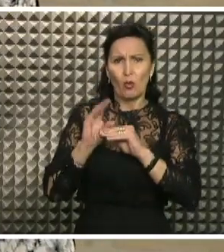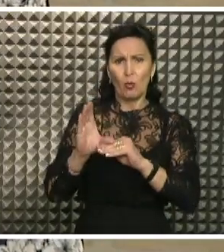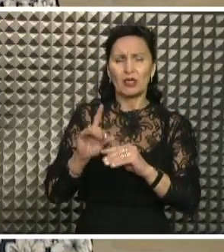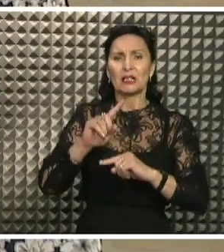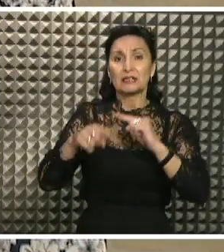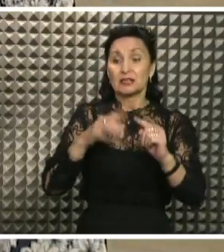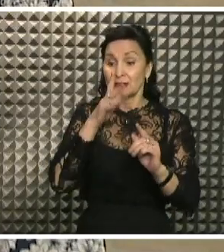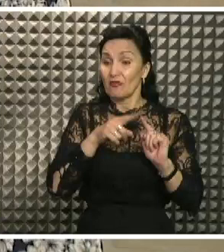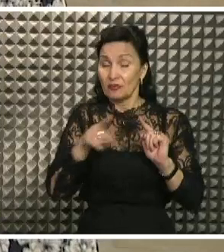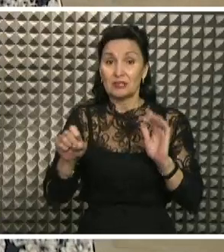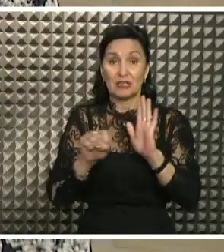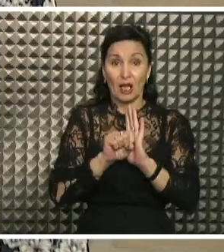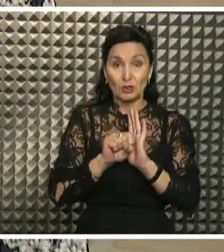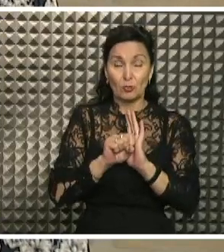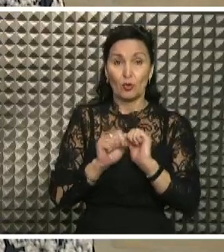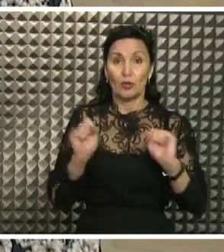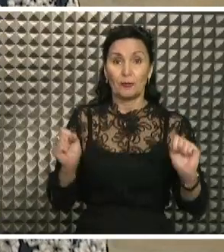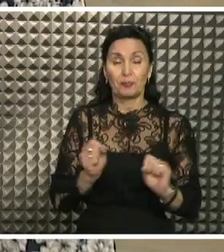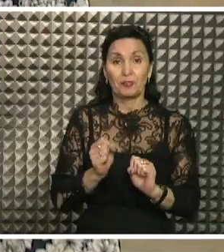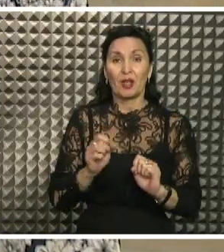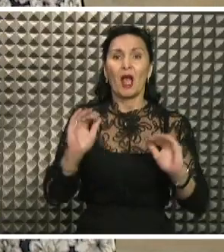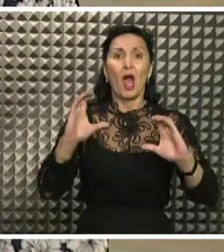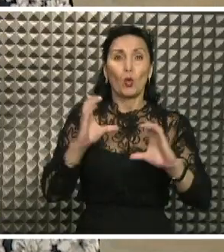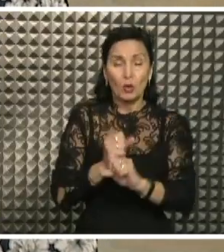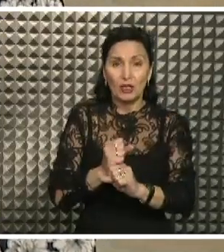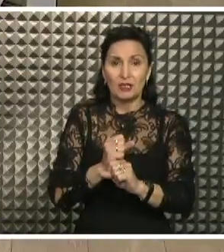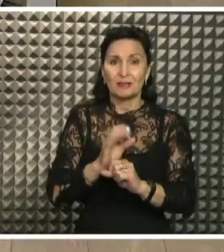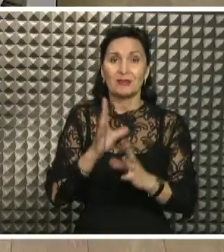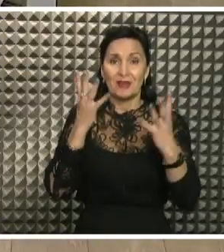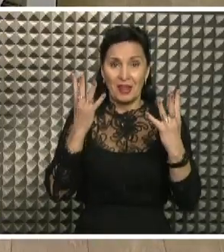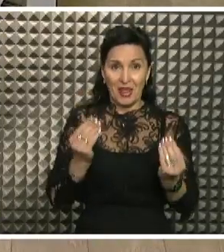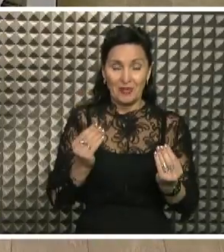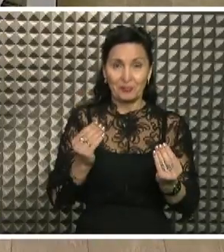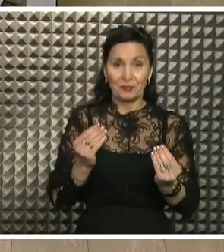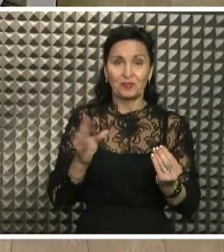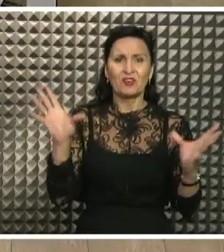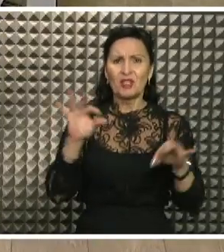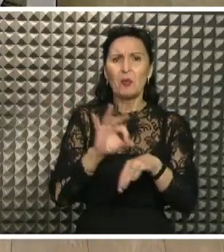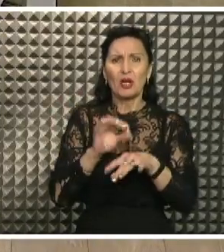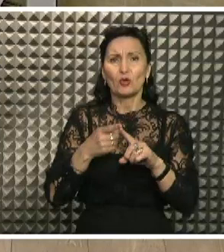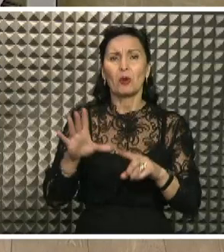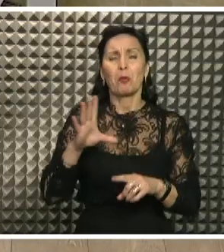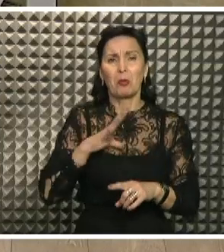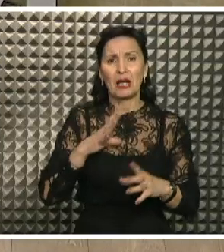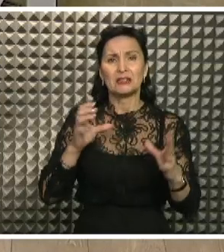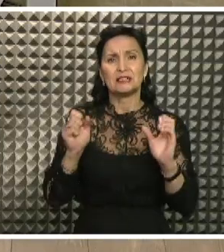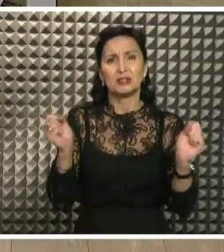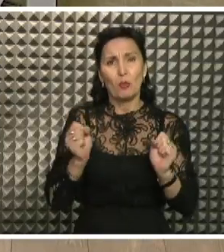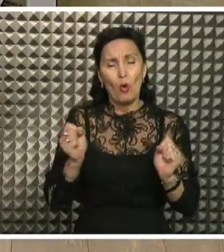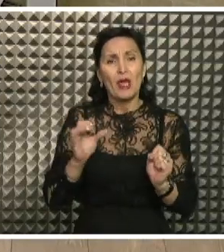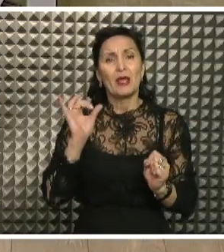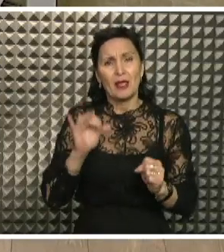зиму. Опять же, короткий световой день, все болячки, которые были зимой, ослабление